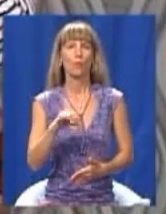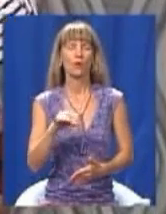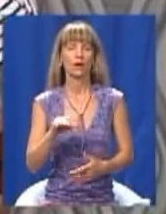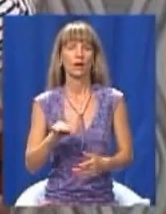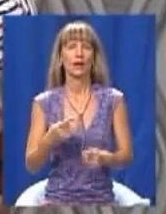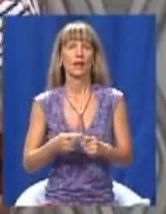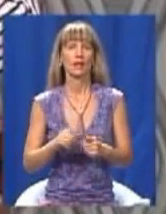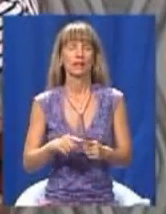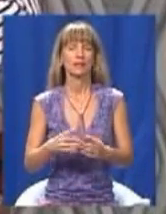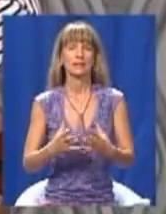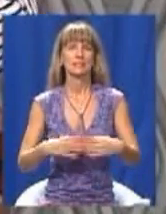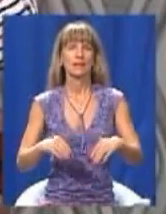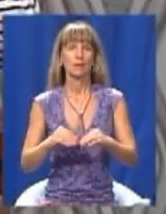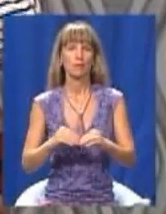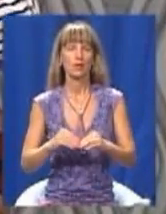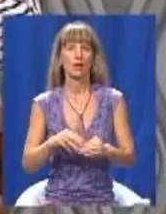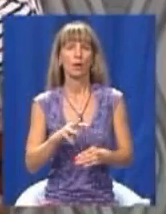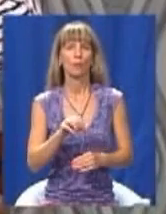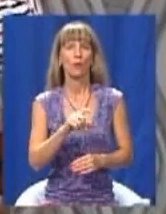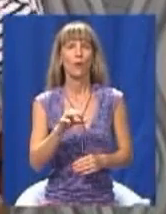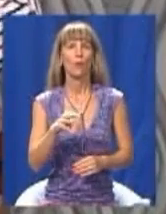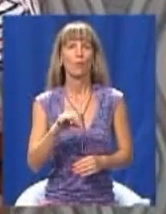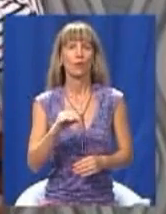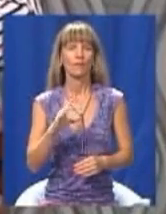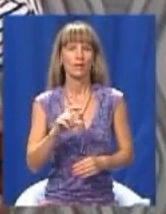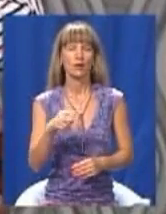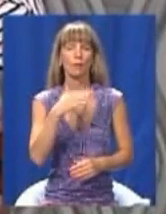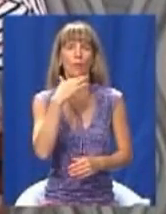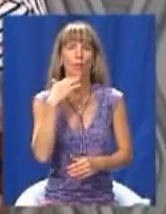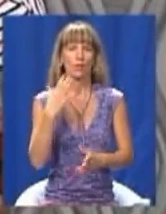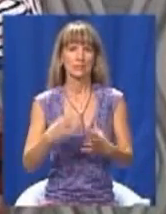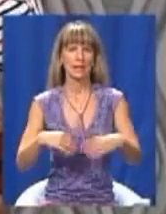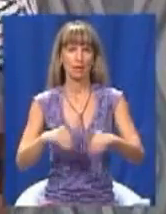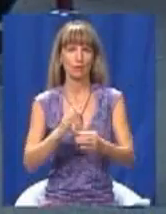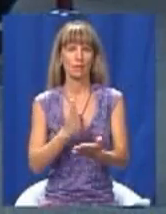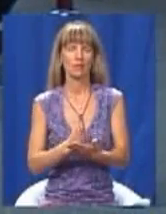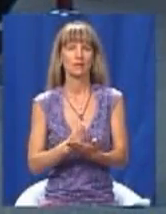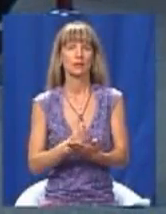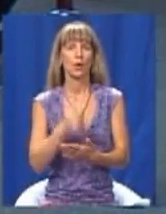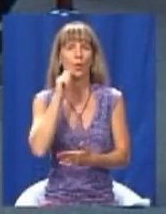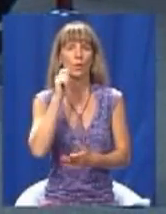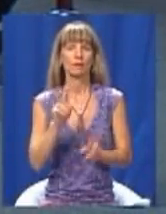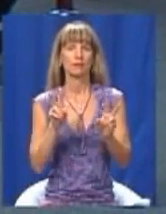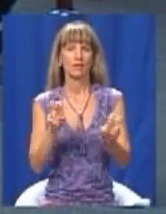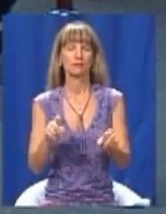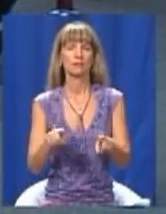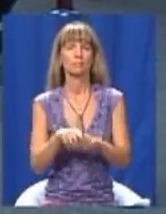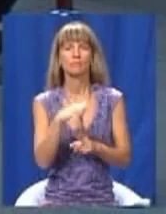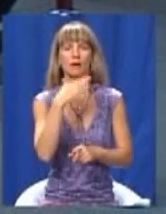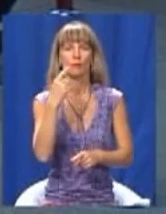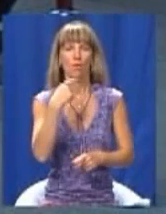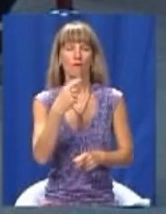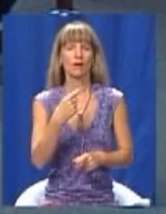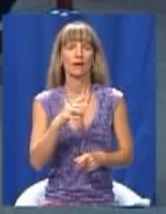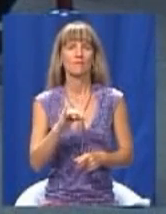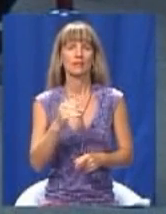грибів родини мухоморових. Він навіть не один існує, а їх дуже багато, і в них є певна родина своя. Українська назва, а також назва в багатьох мовах,